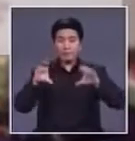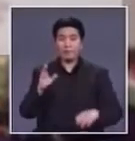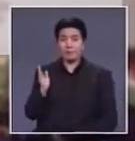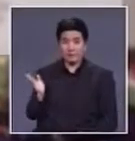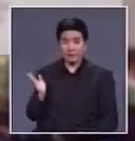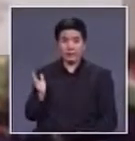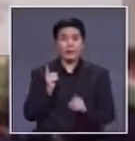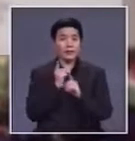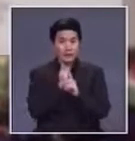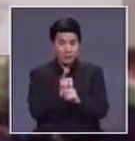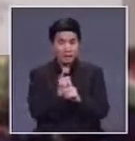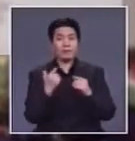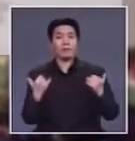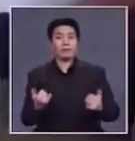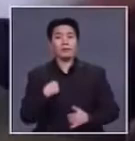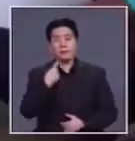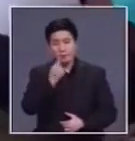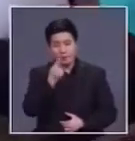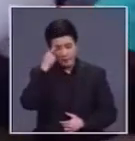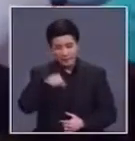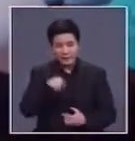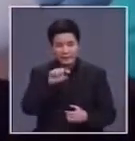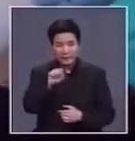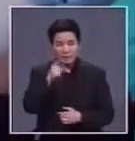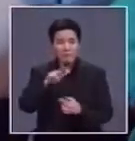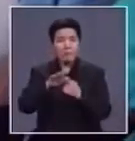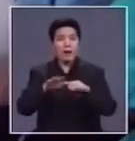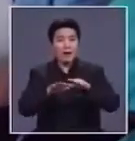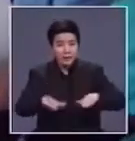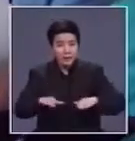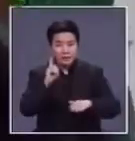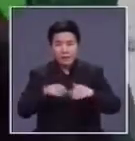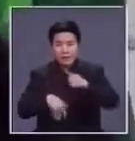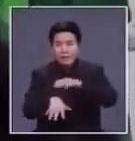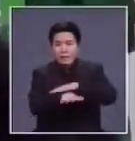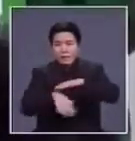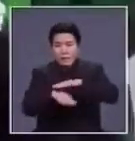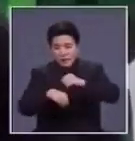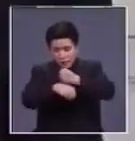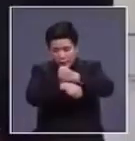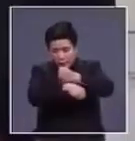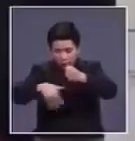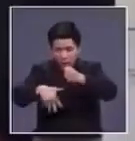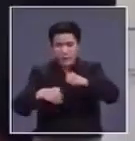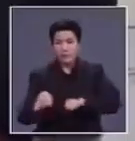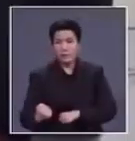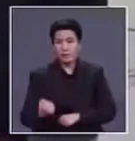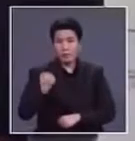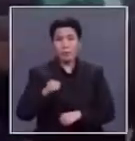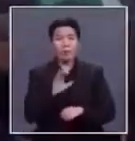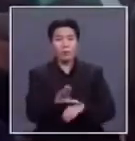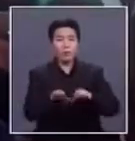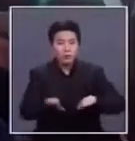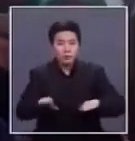ทั้งนี้ผมก็คาดหวังว่าสภาเด็กและเยาวชนนี้จะเป็นส่วนหนึ่งของการวางโครงสร้างทางสังคมใหม่ที่มั่นคงกว่าเดิมโดยจะเ